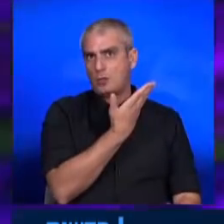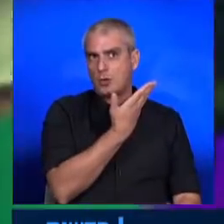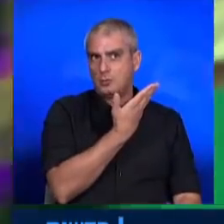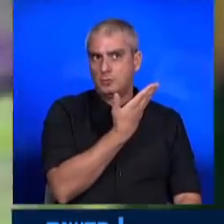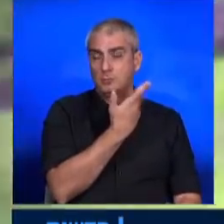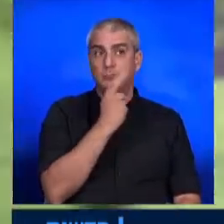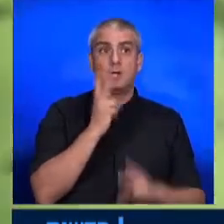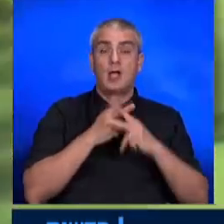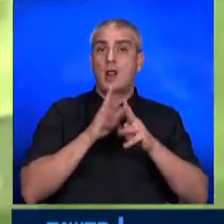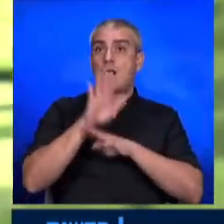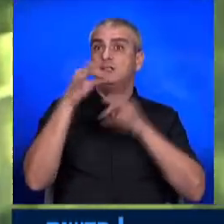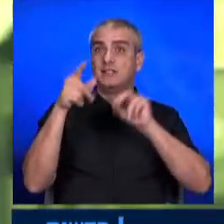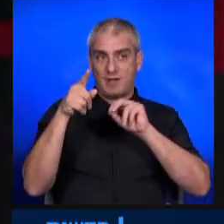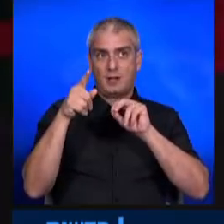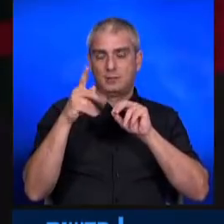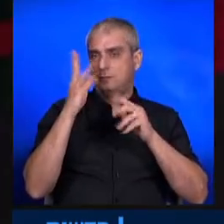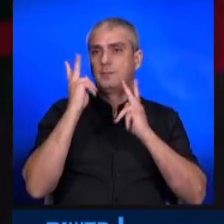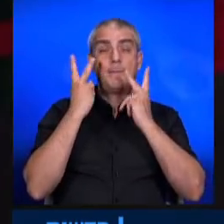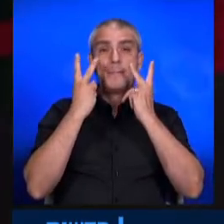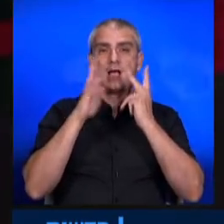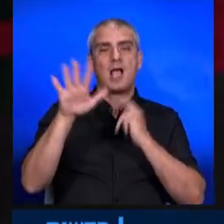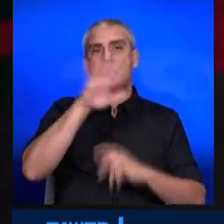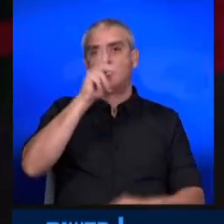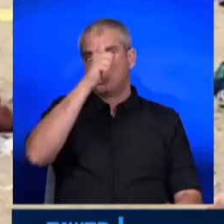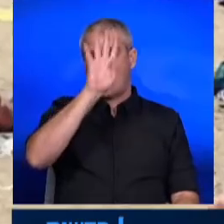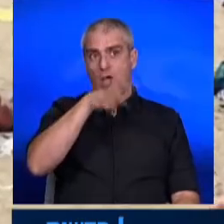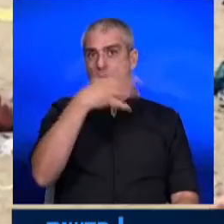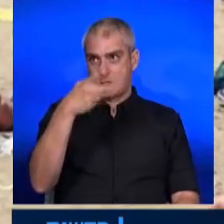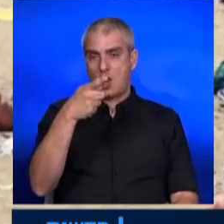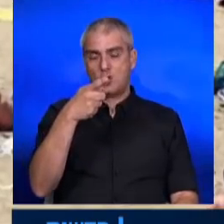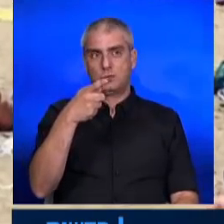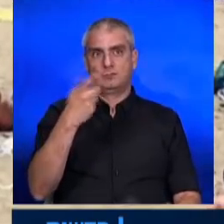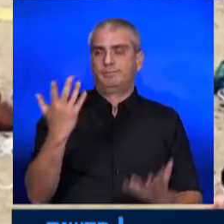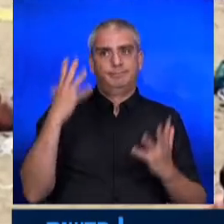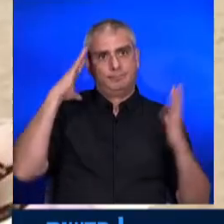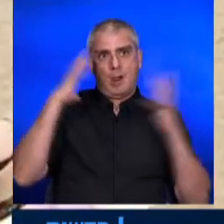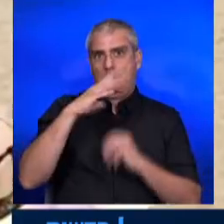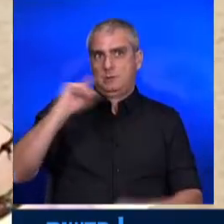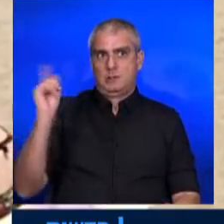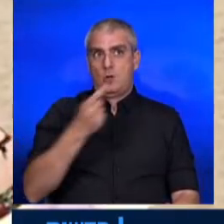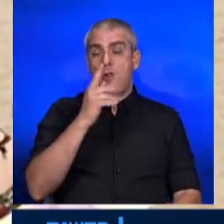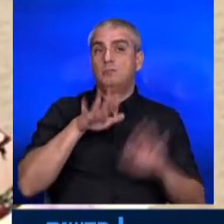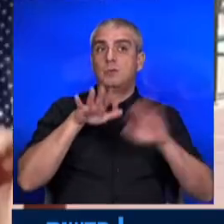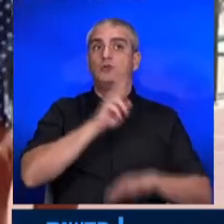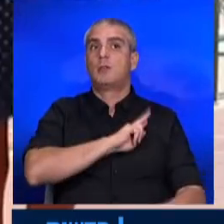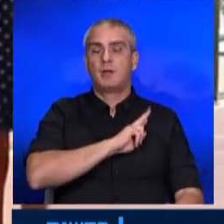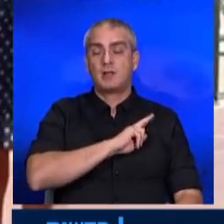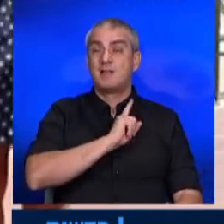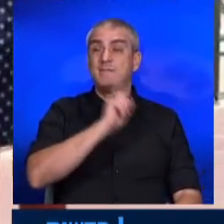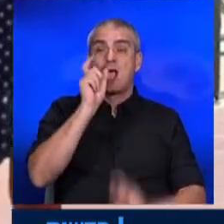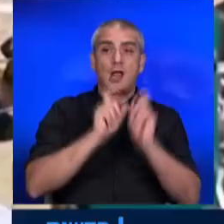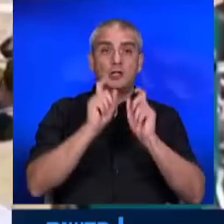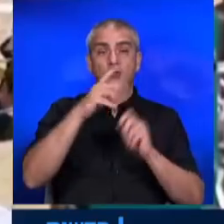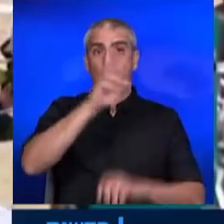בספרד שמתרכזת בעיקר בקטלוניה מלחיצה את אירופה כולה. אתמול הודיעה ממשלת בריטניה שכל תושבי הממלכה